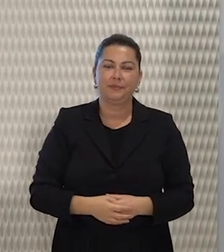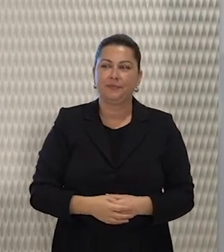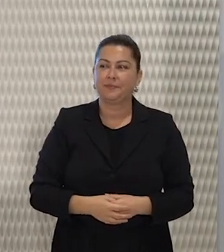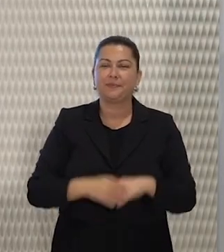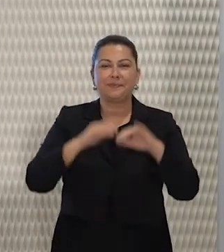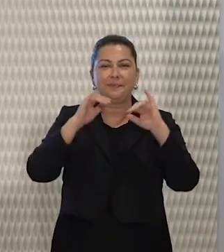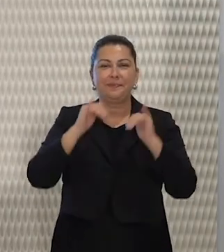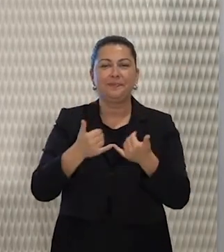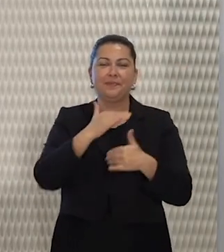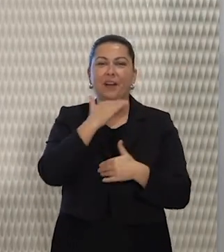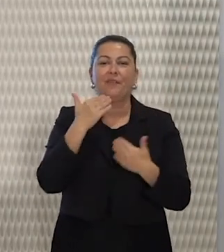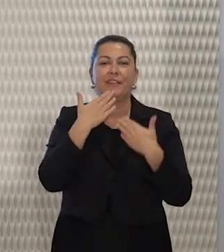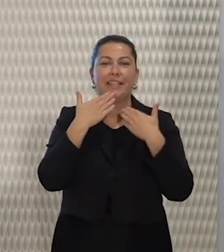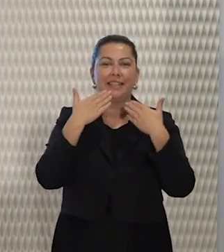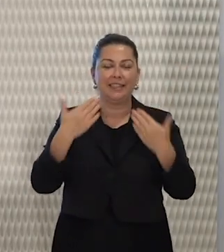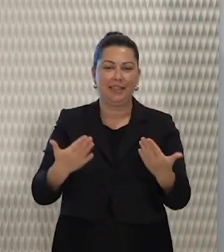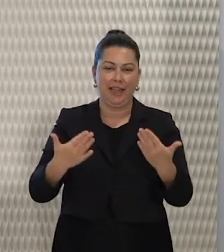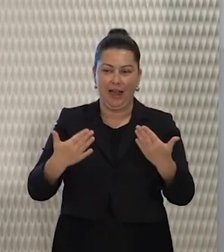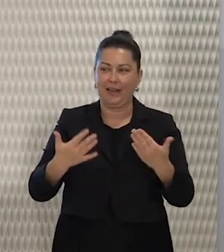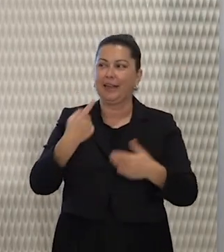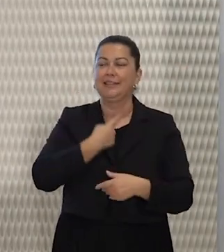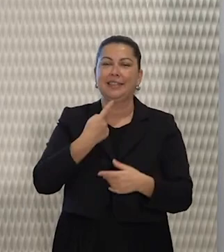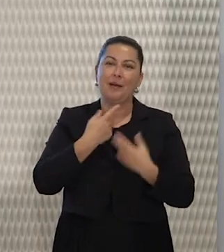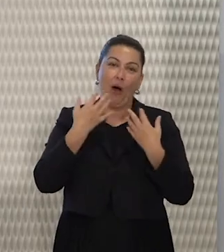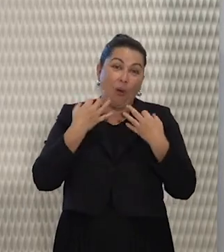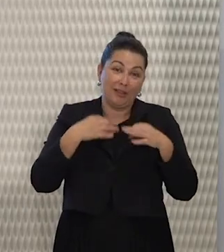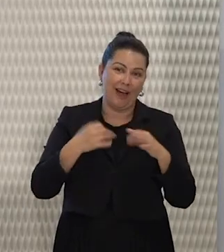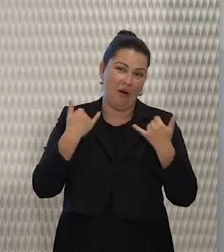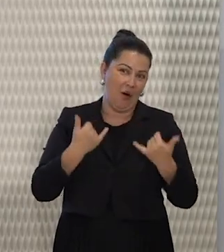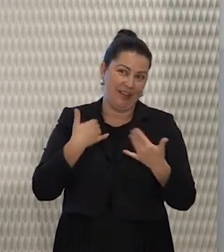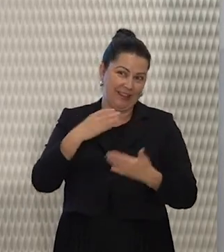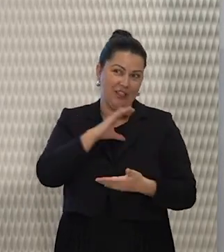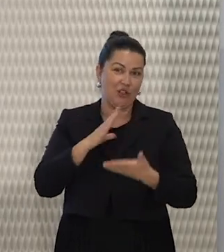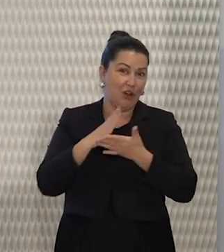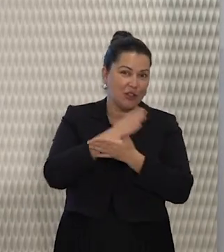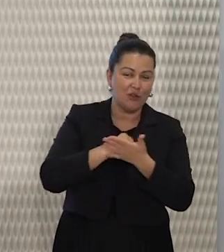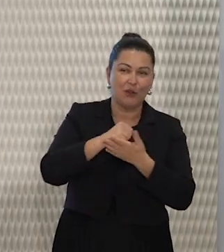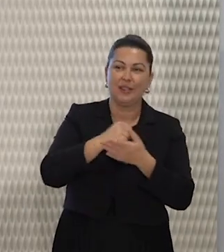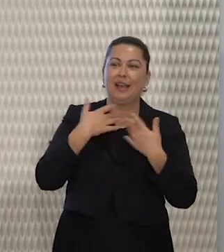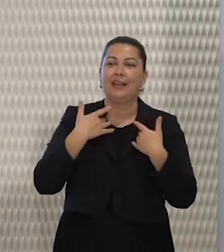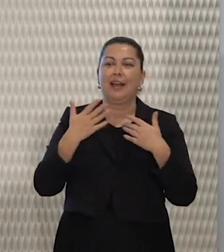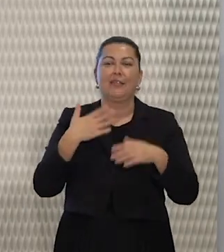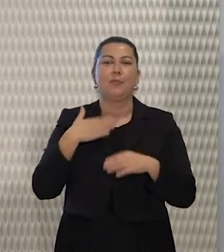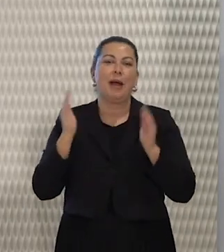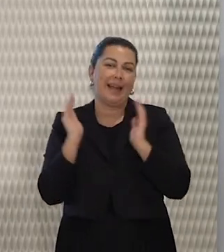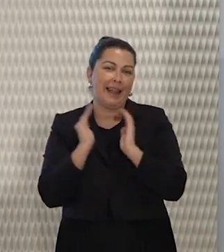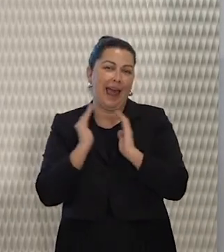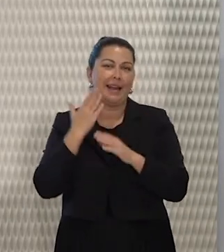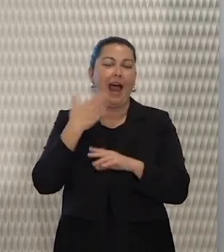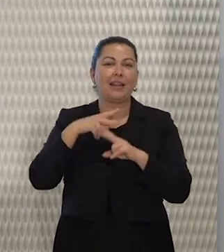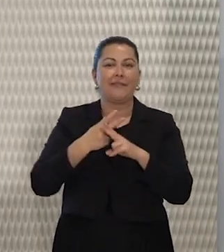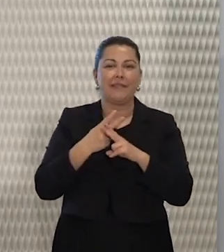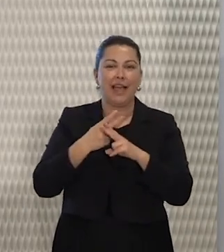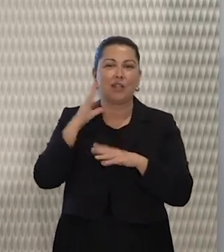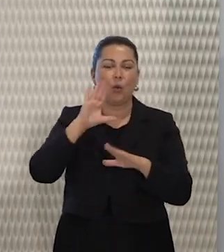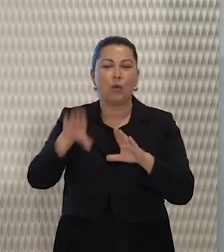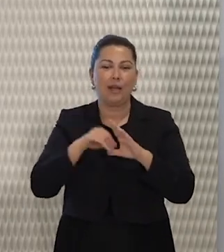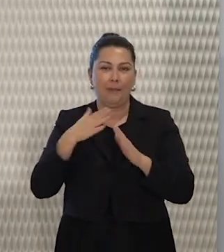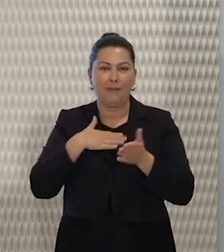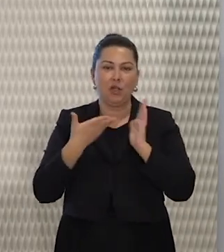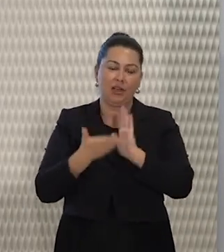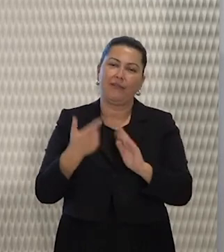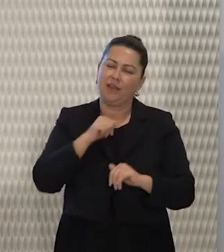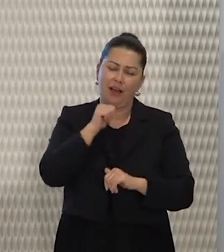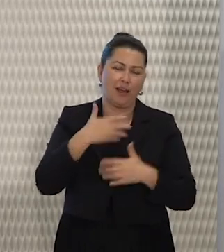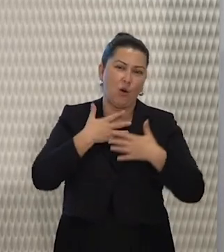Ja, vielen Dank, dass ich da auch meine Chance nutzen darf, einmal ein kleineres Handwerksunternehmen vielleicht in der Reihe vorzustellen. Wir sind jetzt nicht der